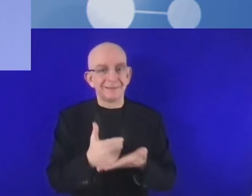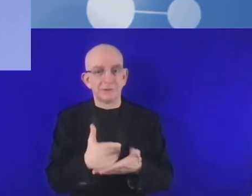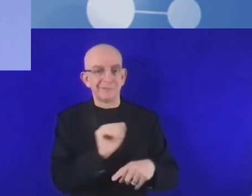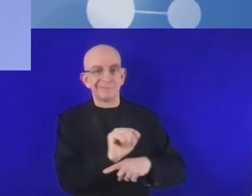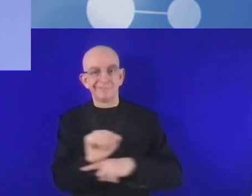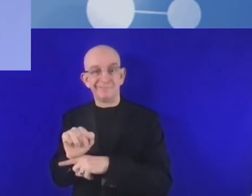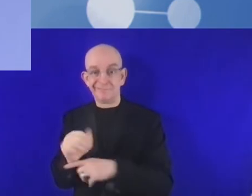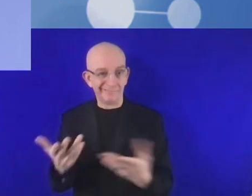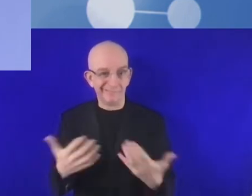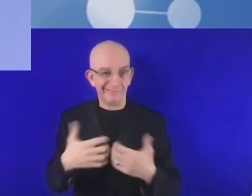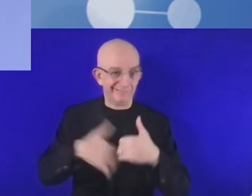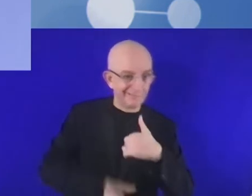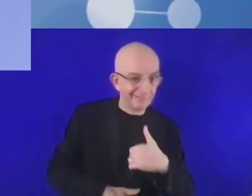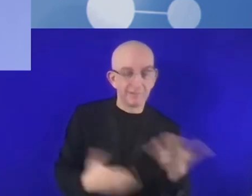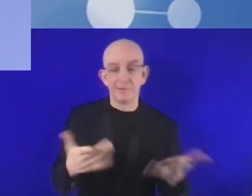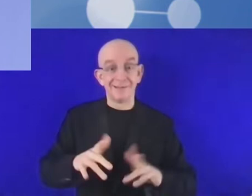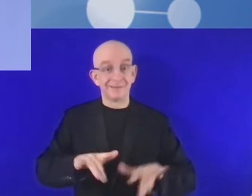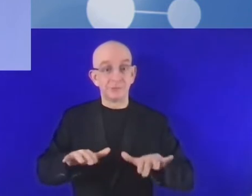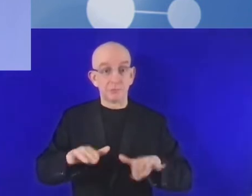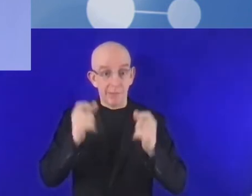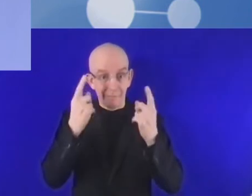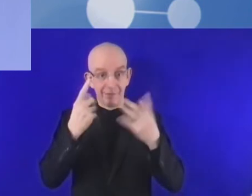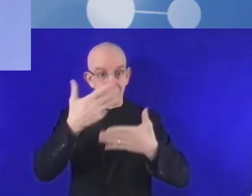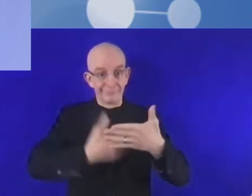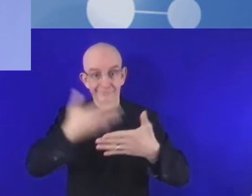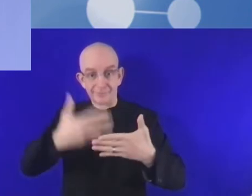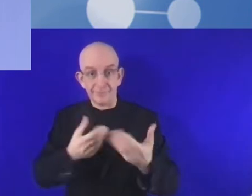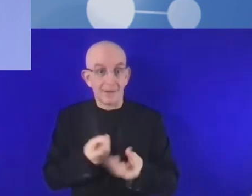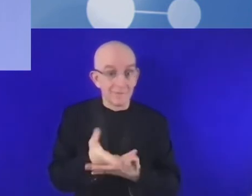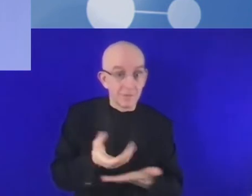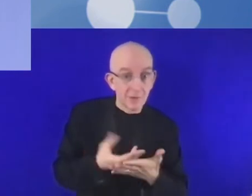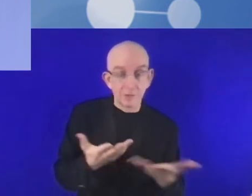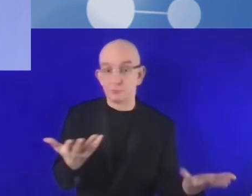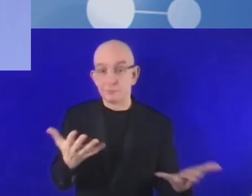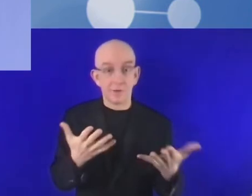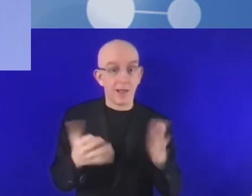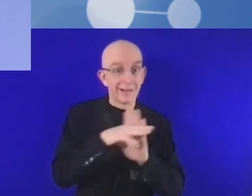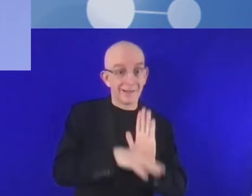够增加我们的责任和对应对数字的挑战。